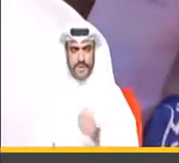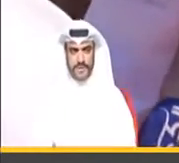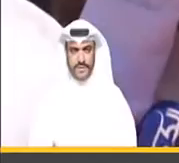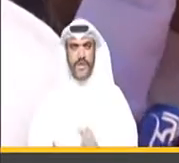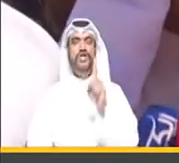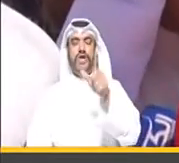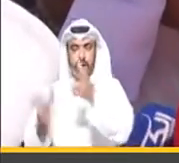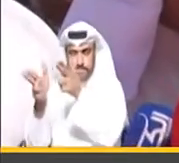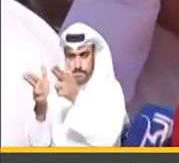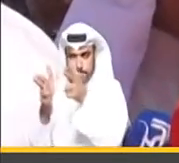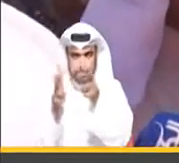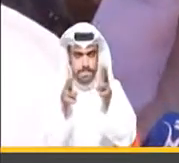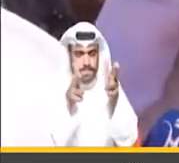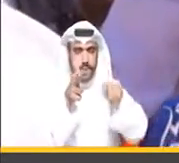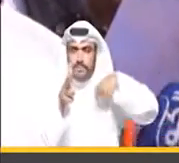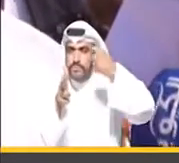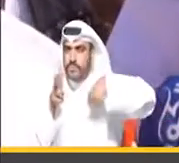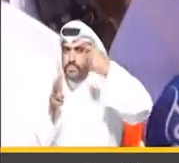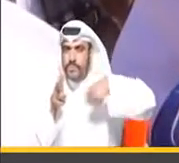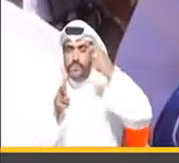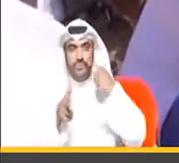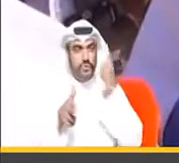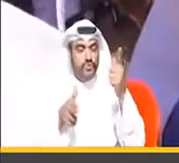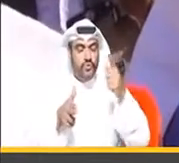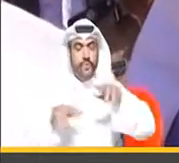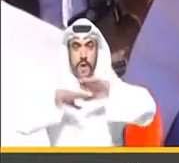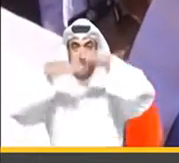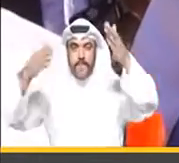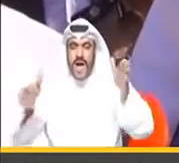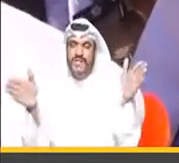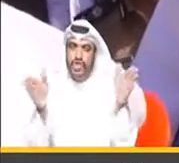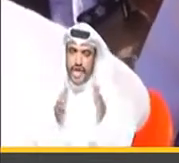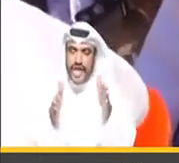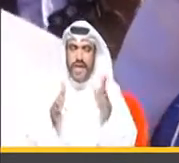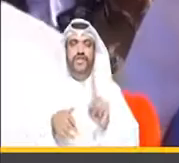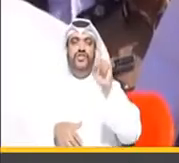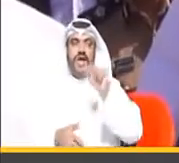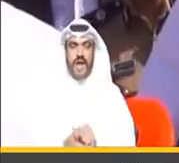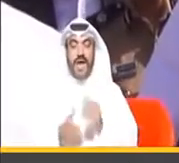التغطية الإعلامية برا المبنى، لأن المبنى مثل ما أنتم شايفين مبنى متواضع وصغير،